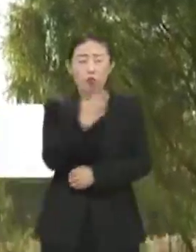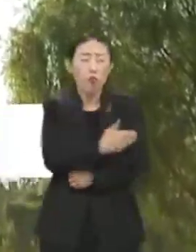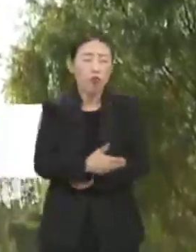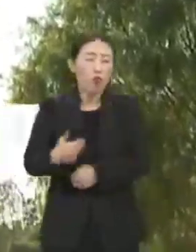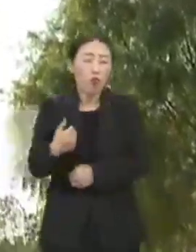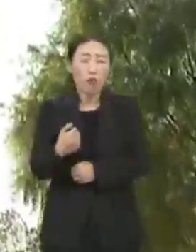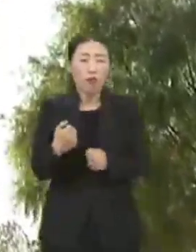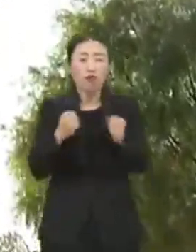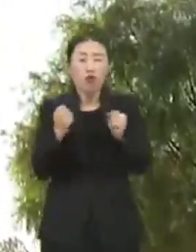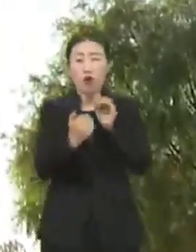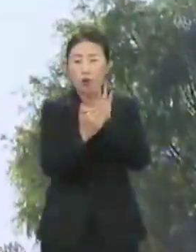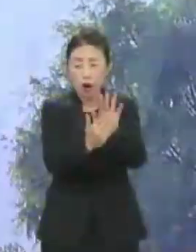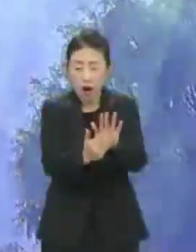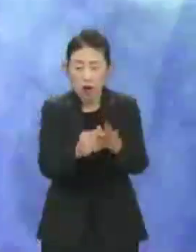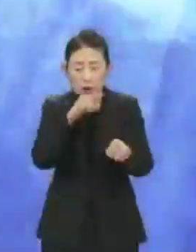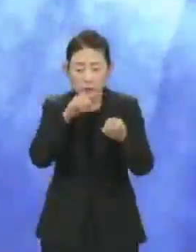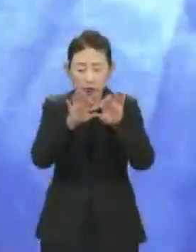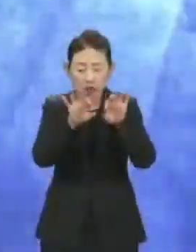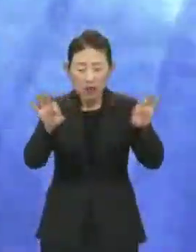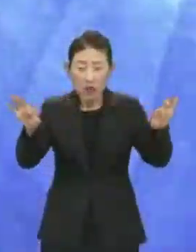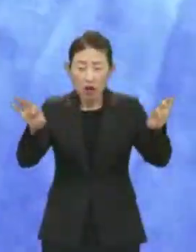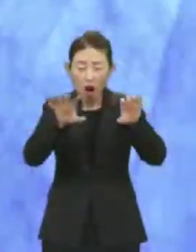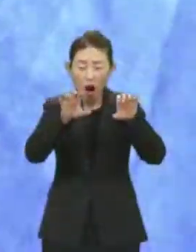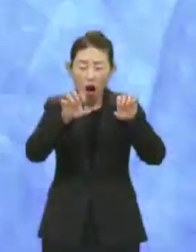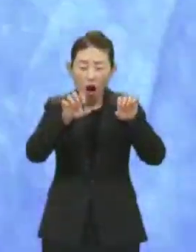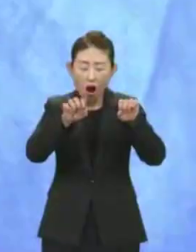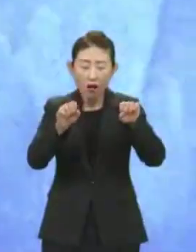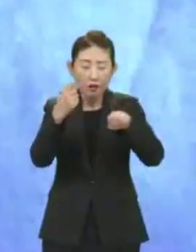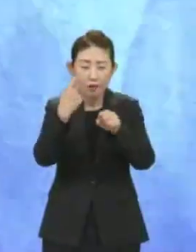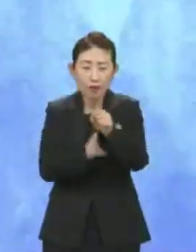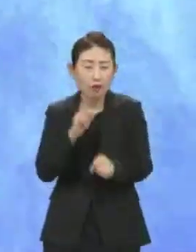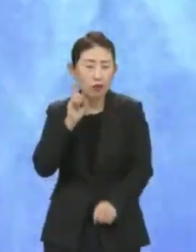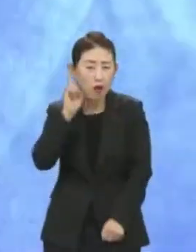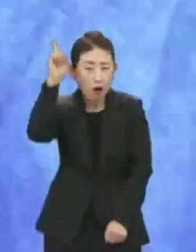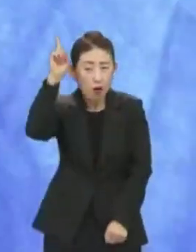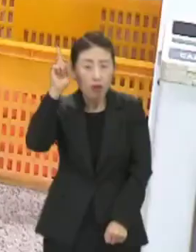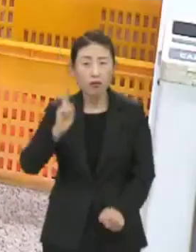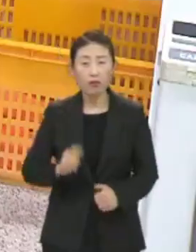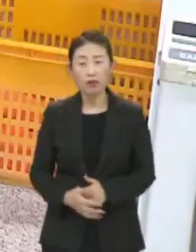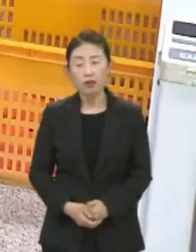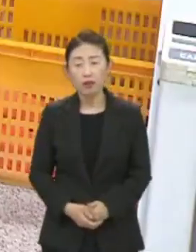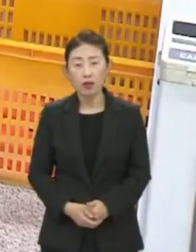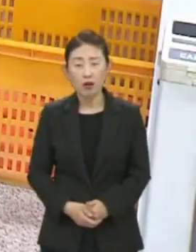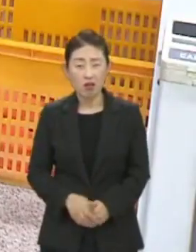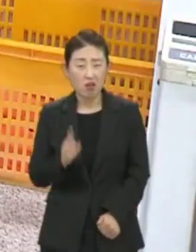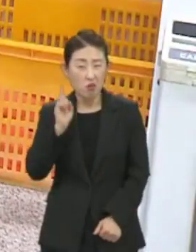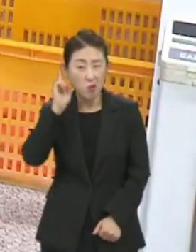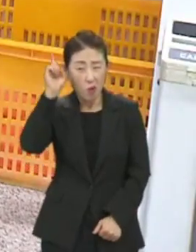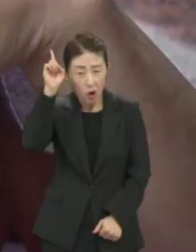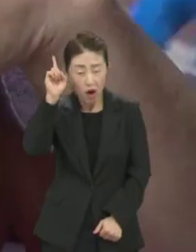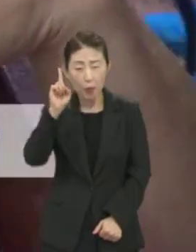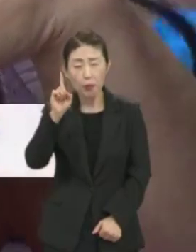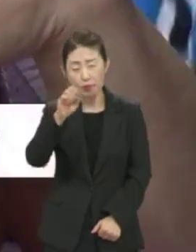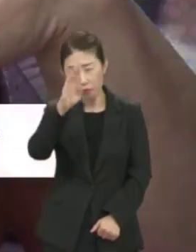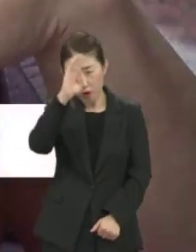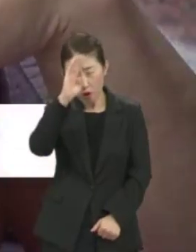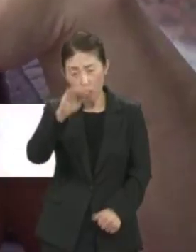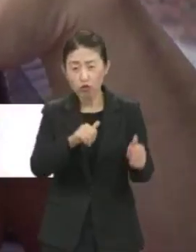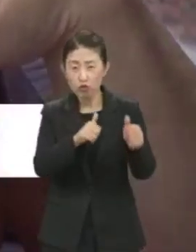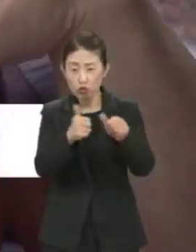걸 막기 위해 혈관이 수축하고 혈압도 높아지기 때문입니다. 고혈압 합병증 사망자도